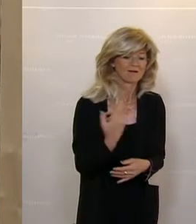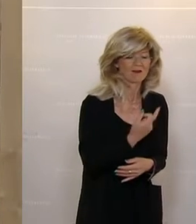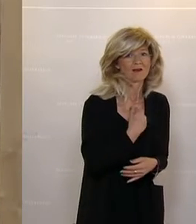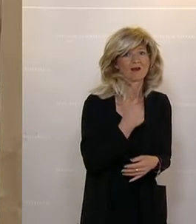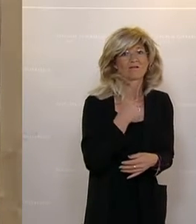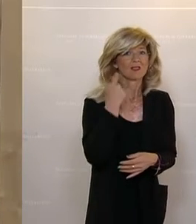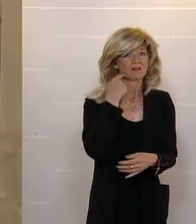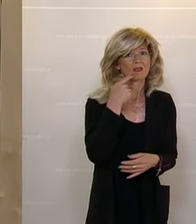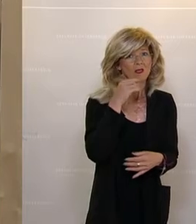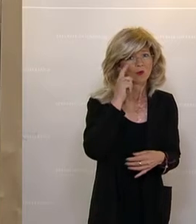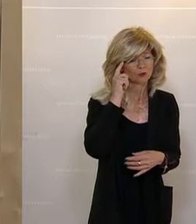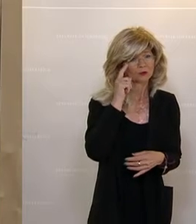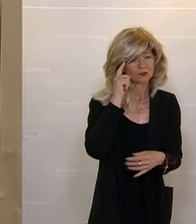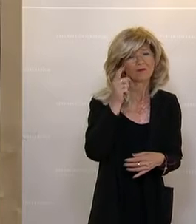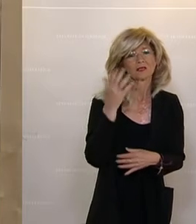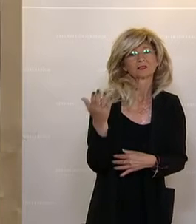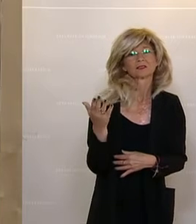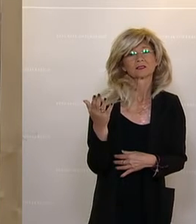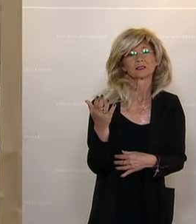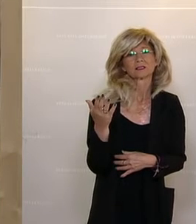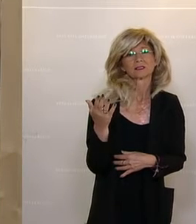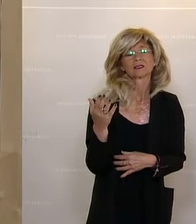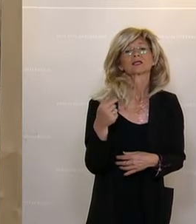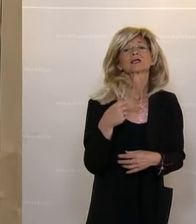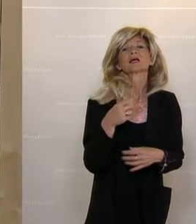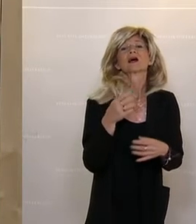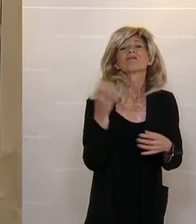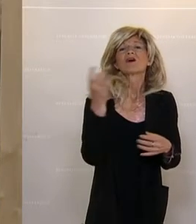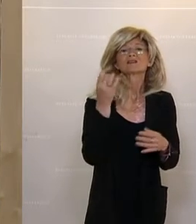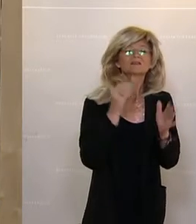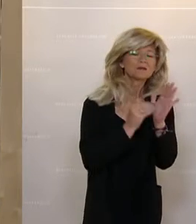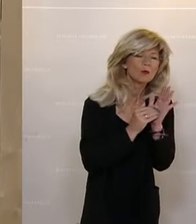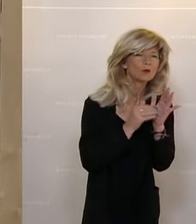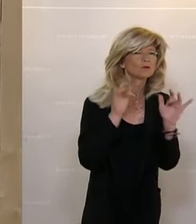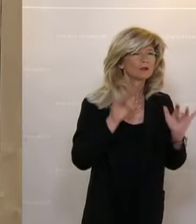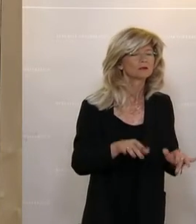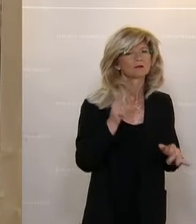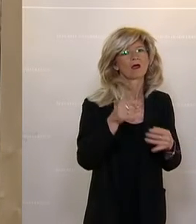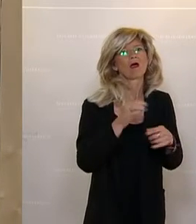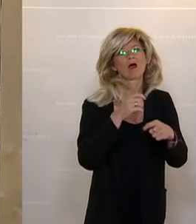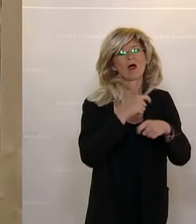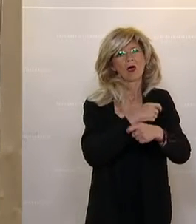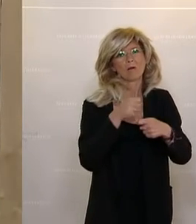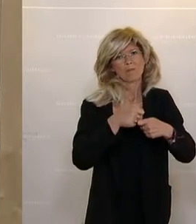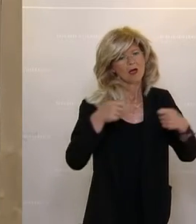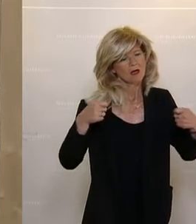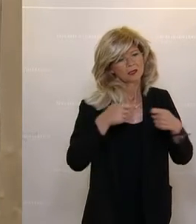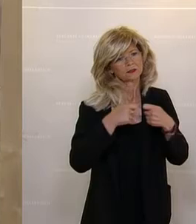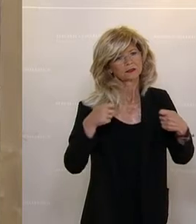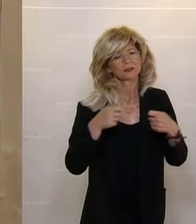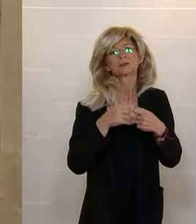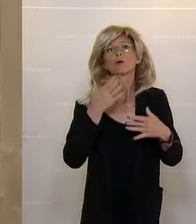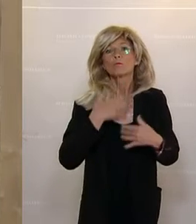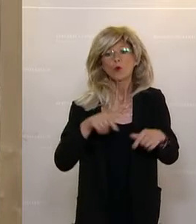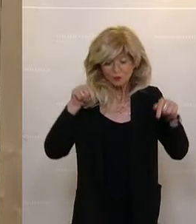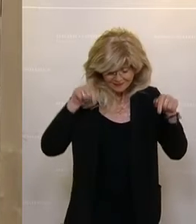wir, wenn mögliche notwendige Maßnahmen zu tun sind oder zu beschließen sind, dann wollen wir das hier besprechen,